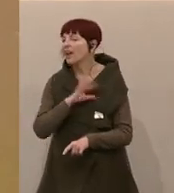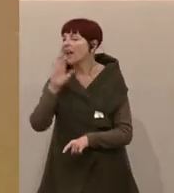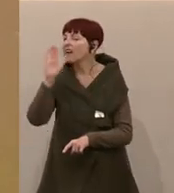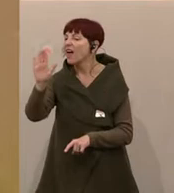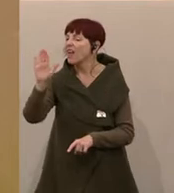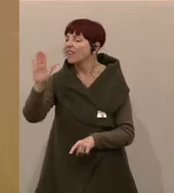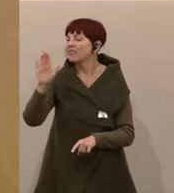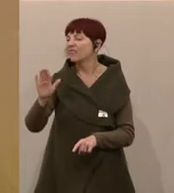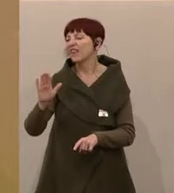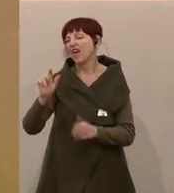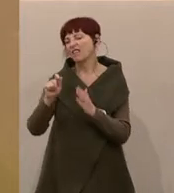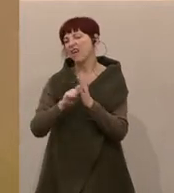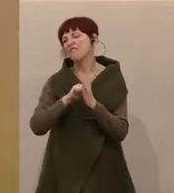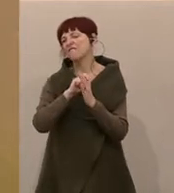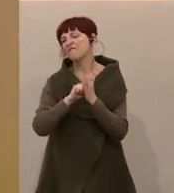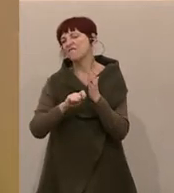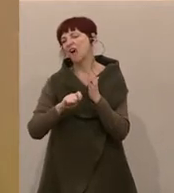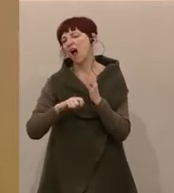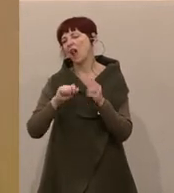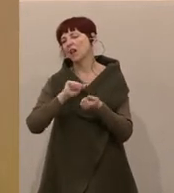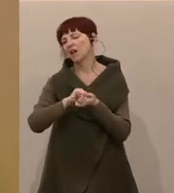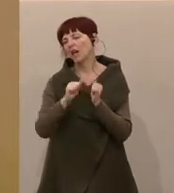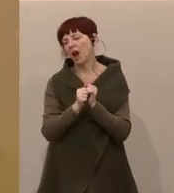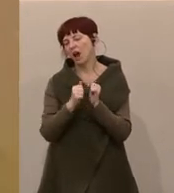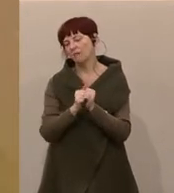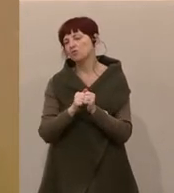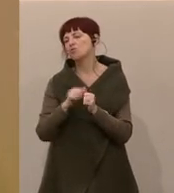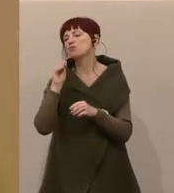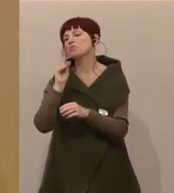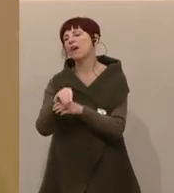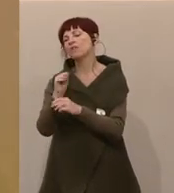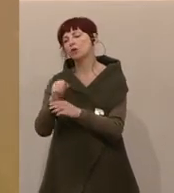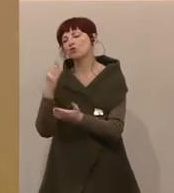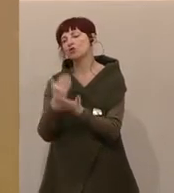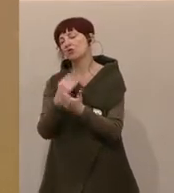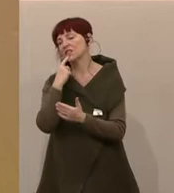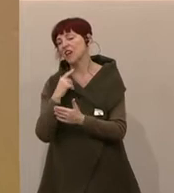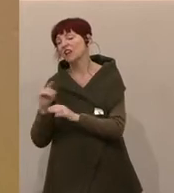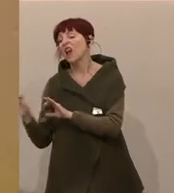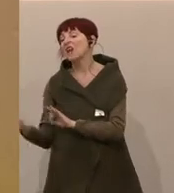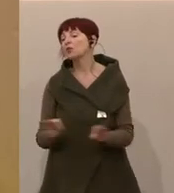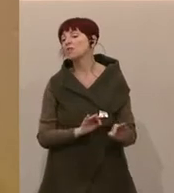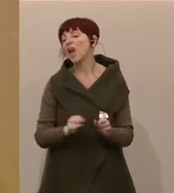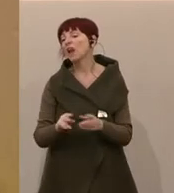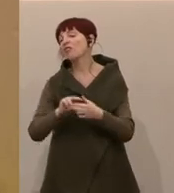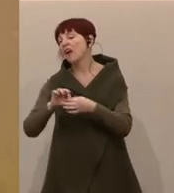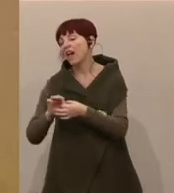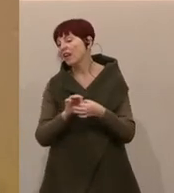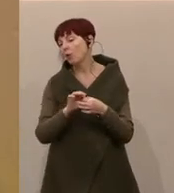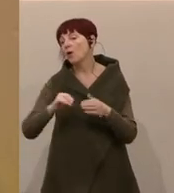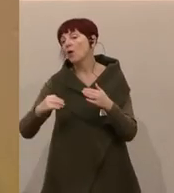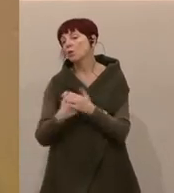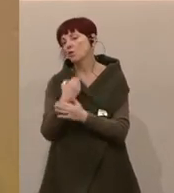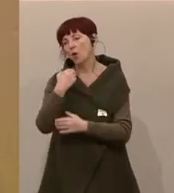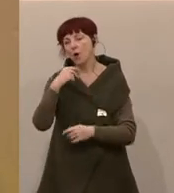Wahlkampfspender sagen das eh ganz genau, der Herr Neumeier von der Industriellen Vereinigung. Österreich braucht, und ich zitiere, Österreich braucht